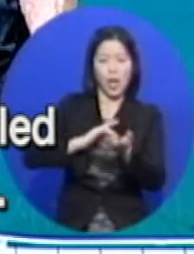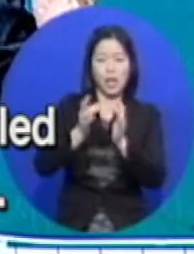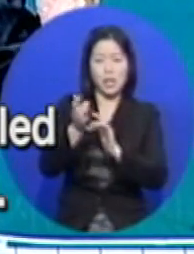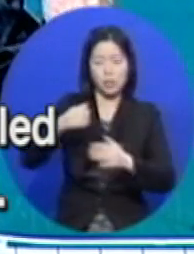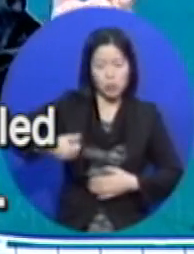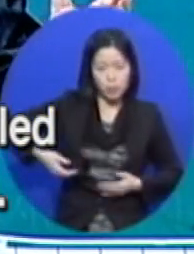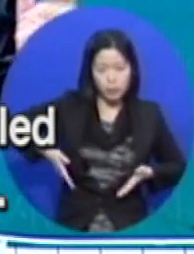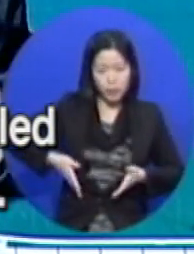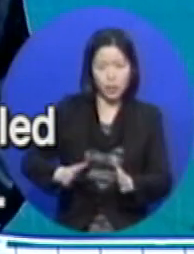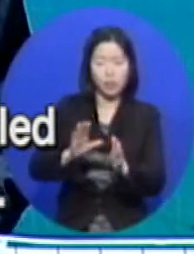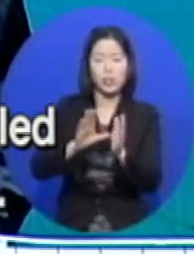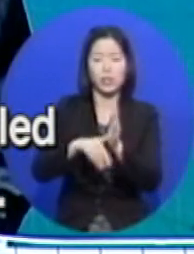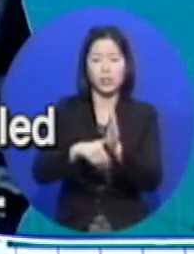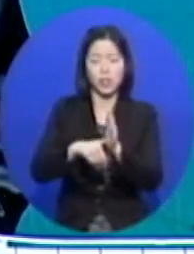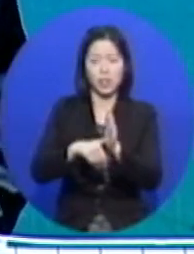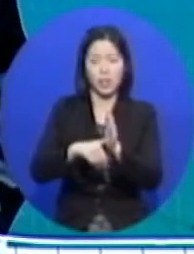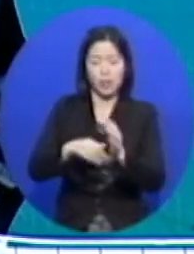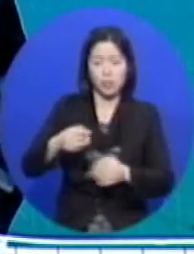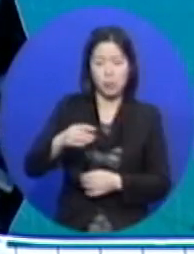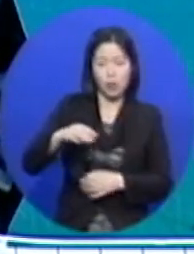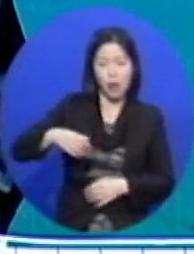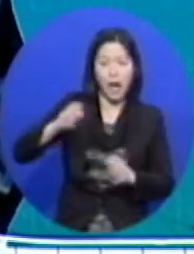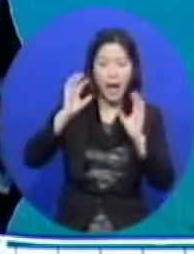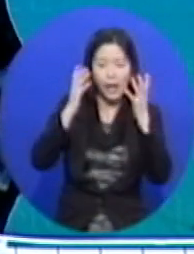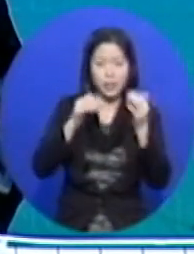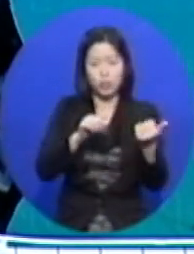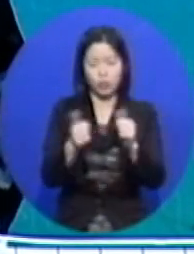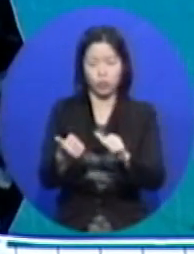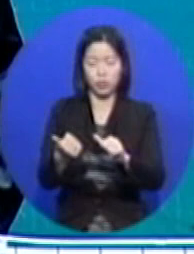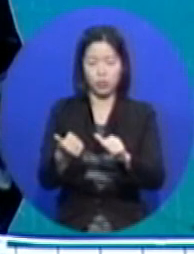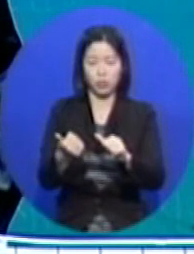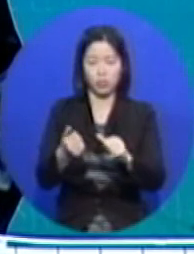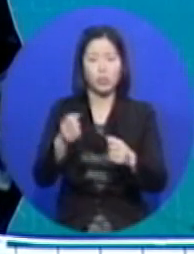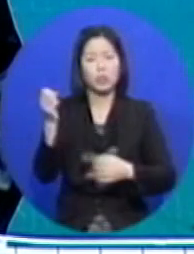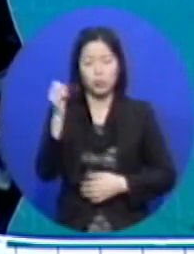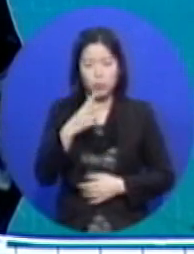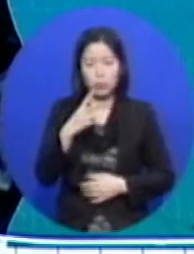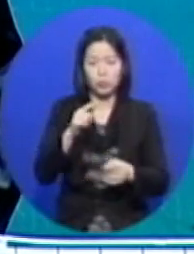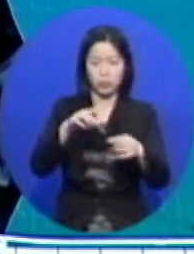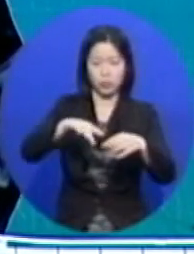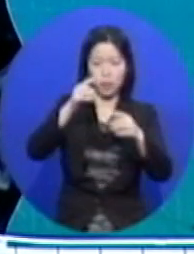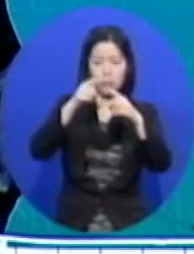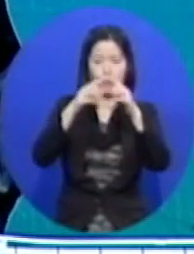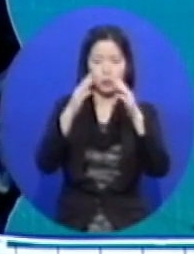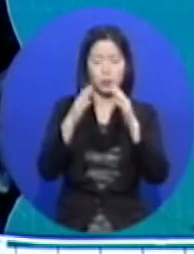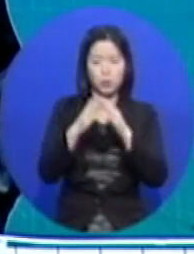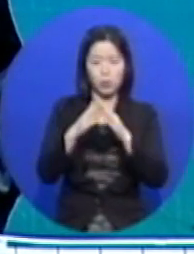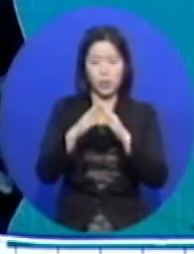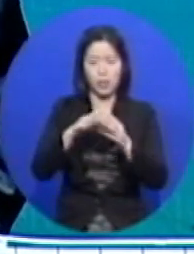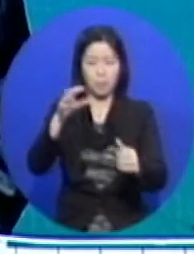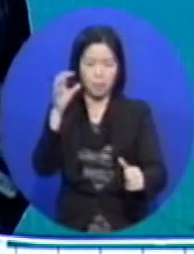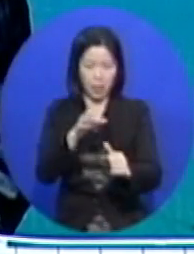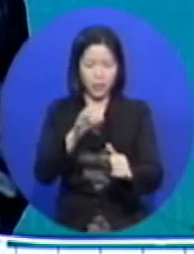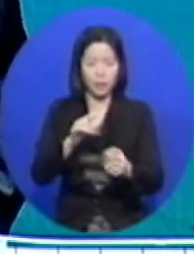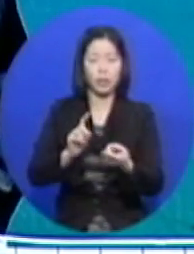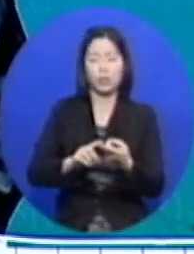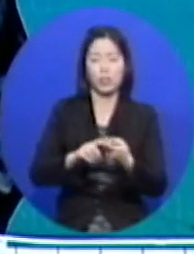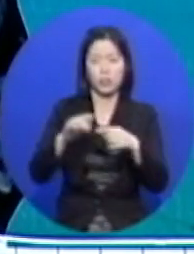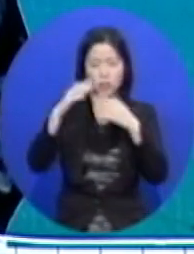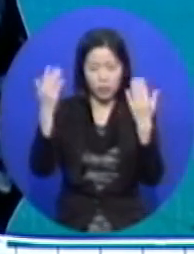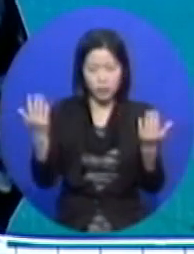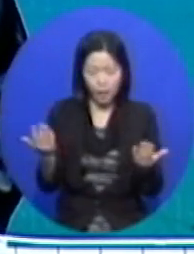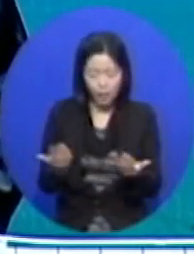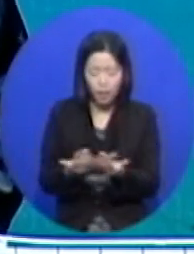다 살해한 사건도 그랬고 초대교회의 일어났던 무서운 박해도 다동 이래요 하나님이 우리에게